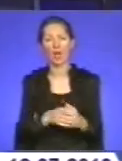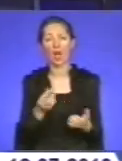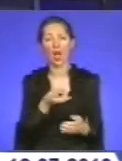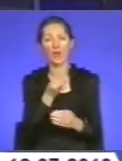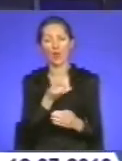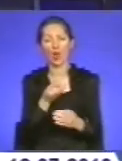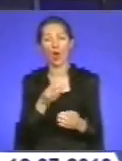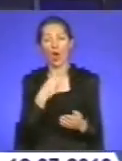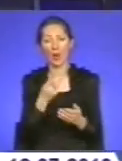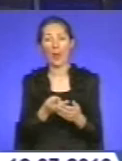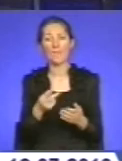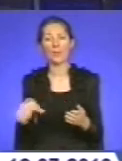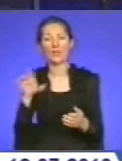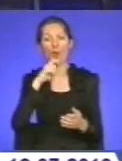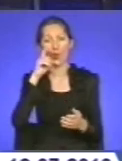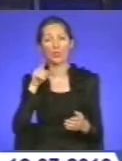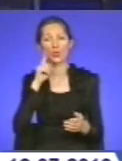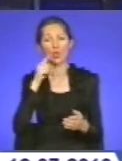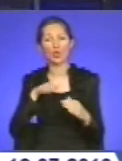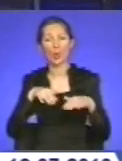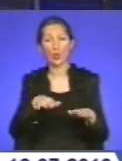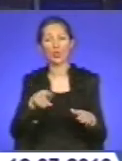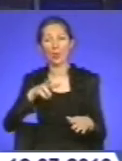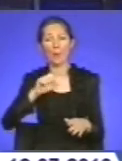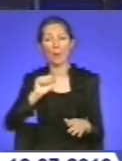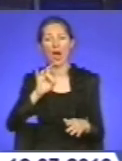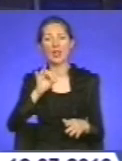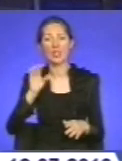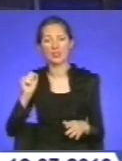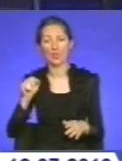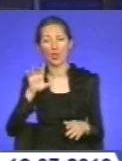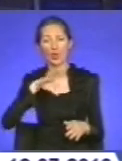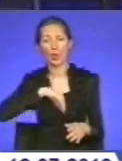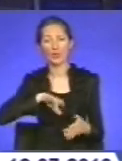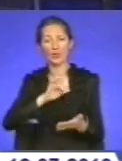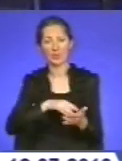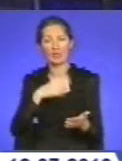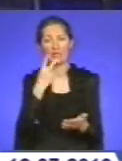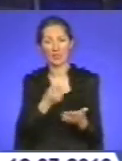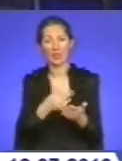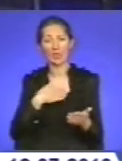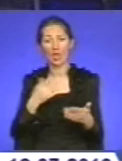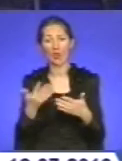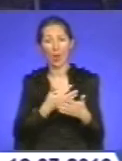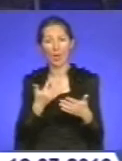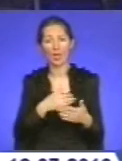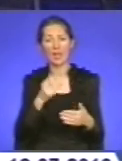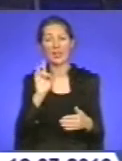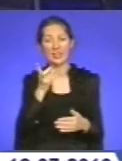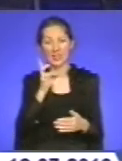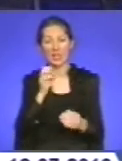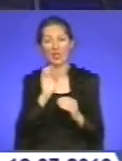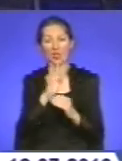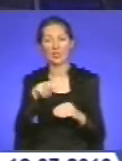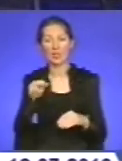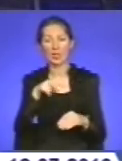Відеоверсію Всеукраїнської та Молодіжної прощі у Маріїському духовному відпустовому центрі села Зарваниця дивіться на нашому каналі у неділю, 14 липня,